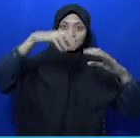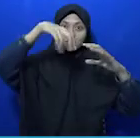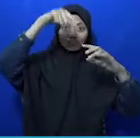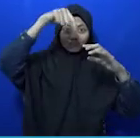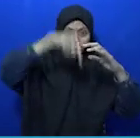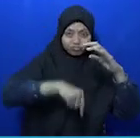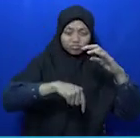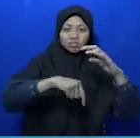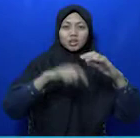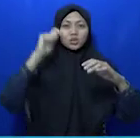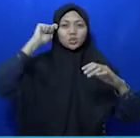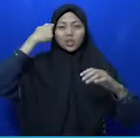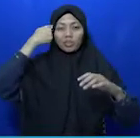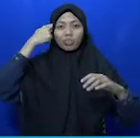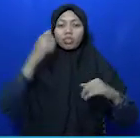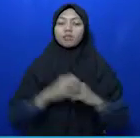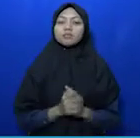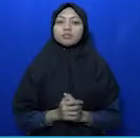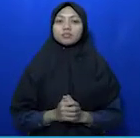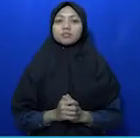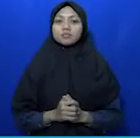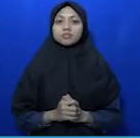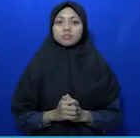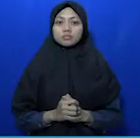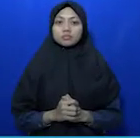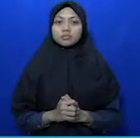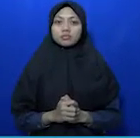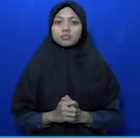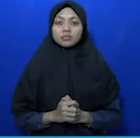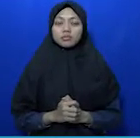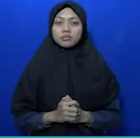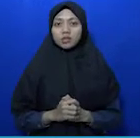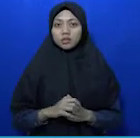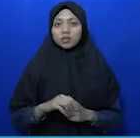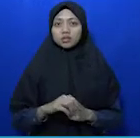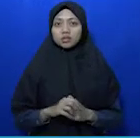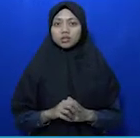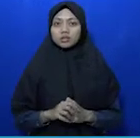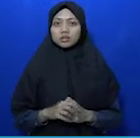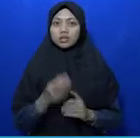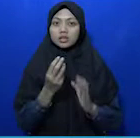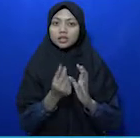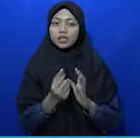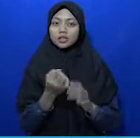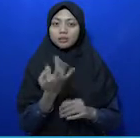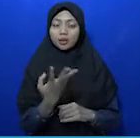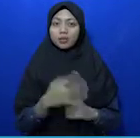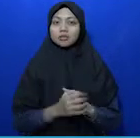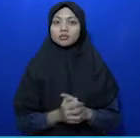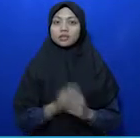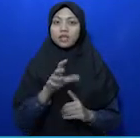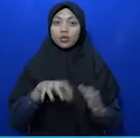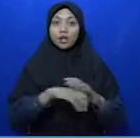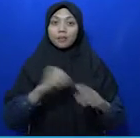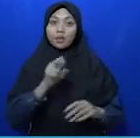expert gitu ya. Nah, saya menghitung gitu ya, nilai buku kalau diambil pada